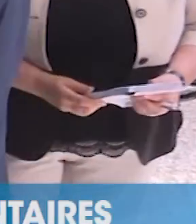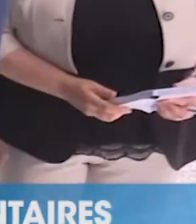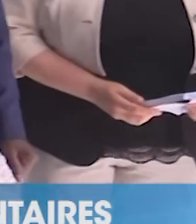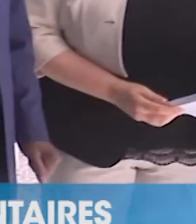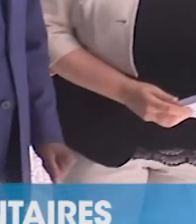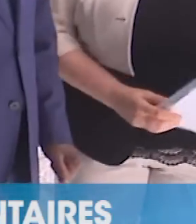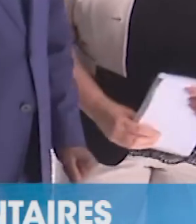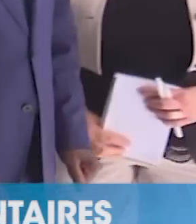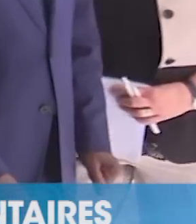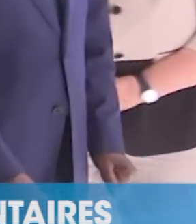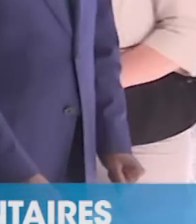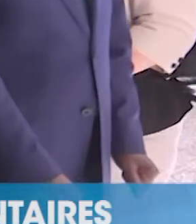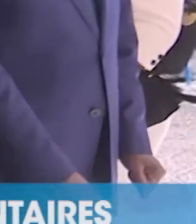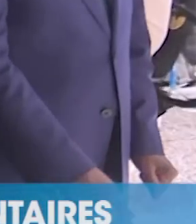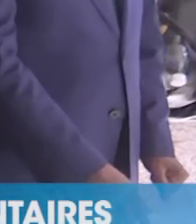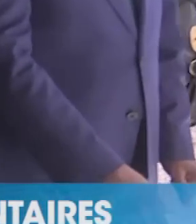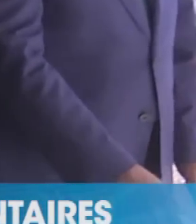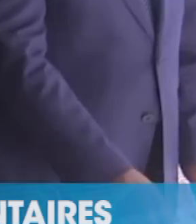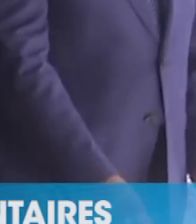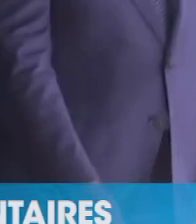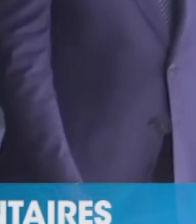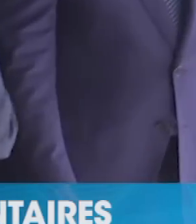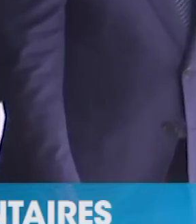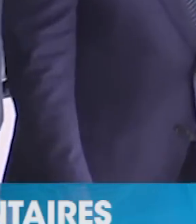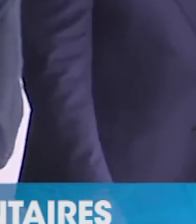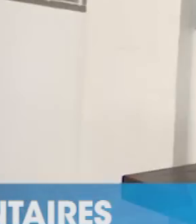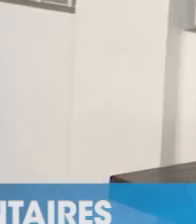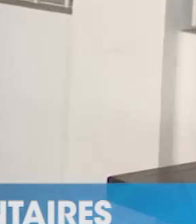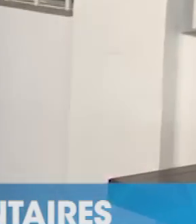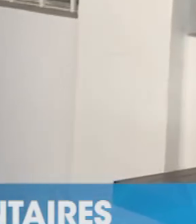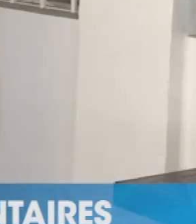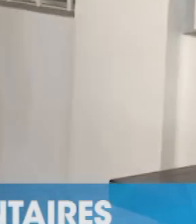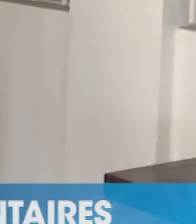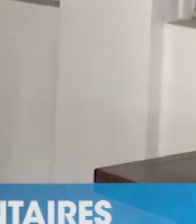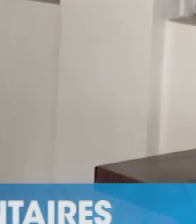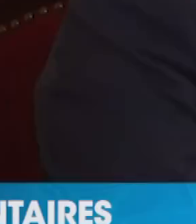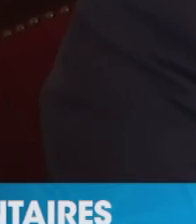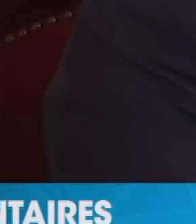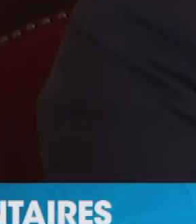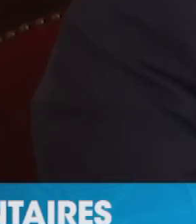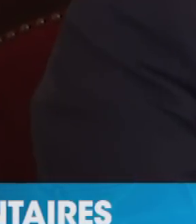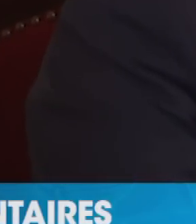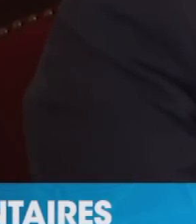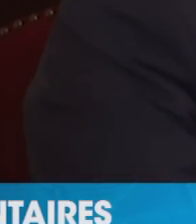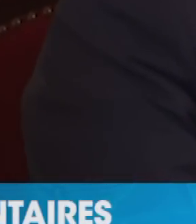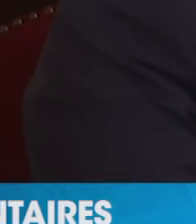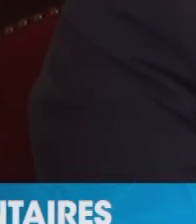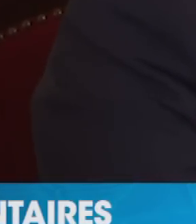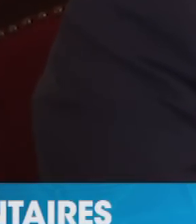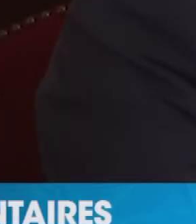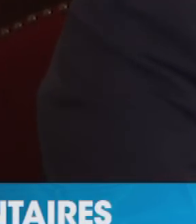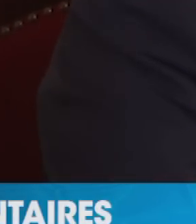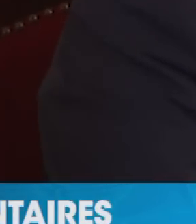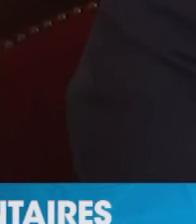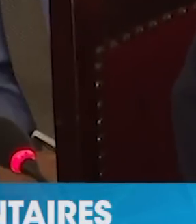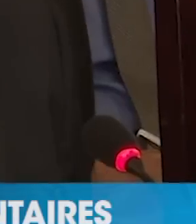formation professionnelle pour les jeunes. Une délégation de parlementaires allemands a également été reçue à l'Assemblée nationale de Côte d'Ivoire.